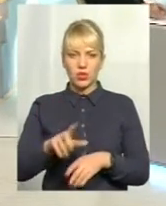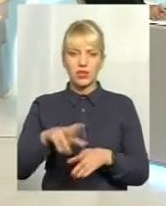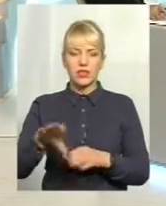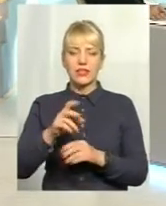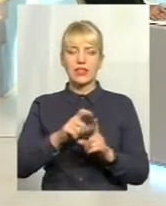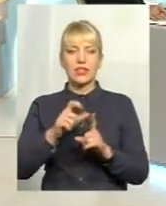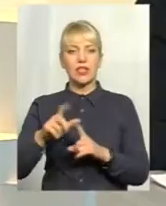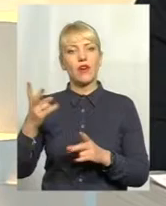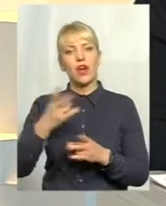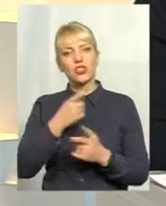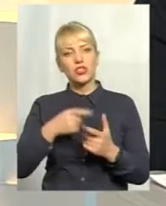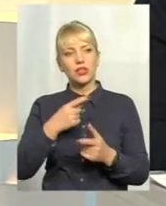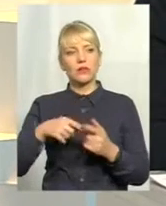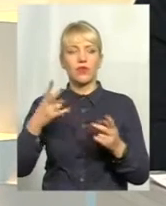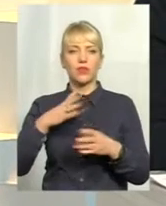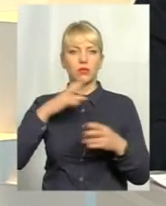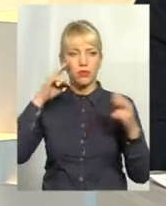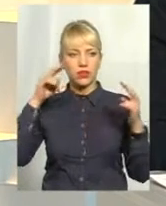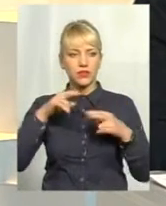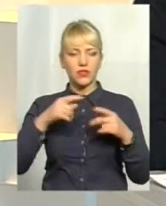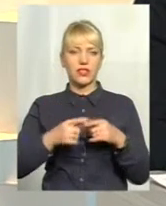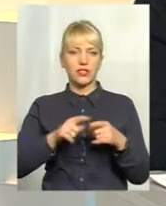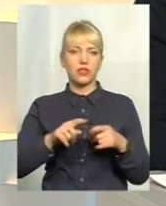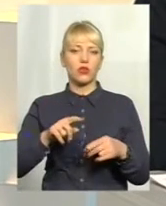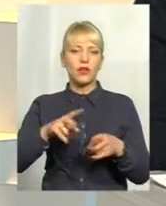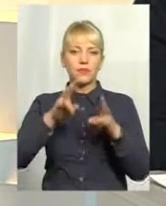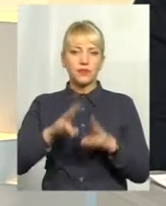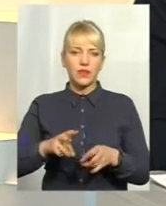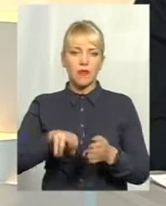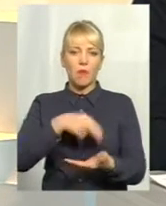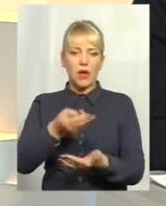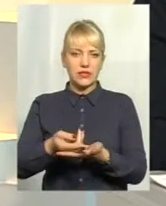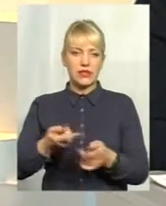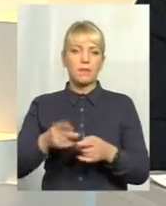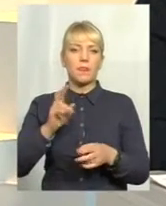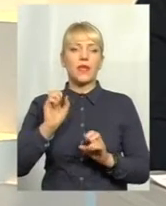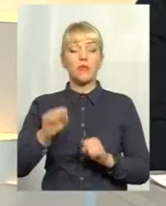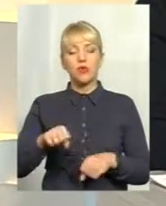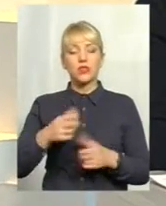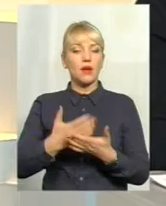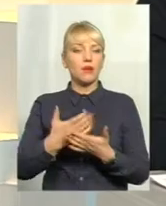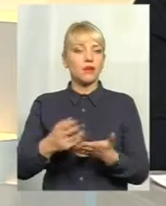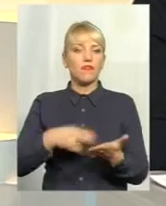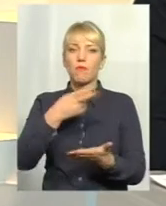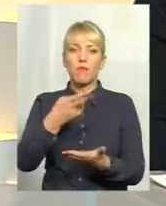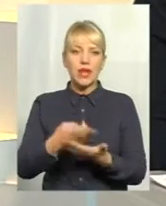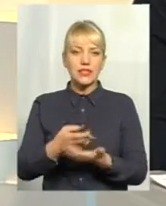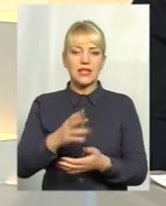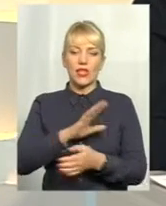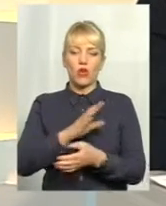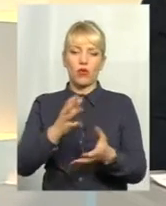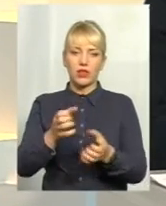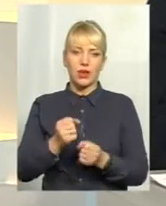слів. Чи мають бути якісь свідки от того всього? Тому що можна ж впасти, або, як ви говорили, отримати травму не побутову, а